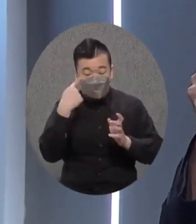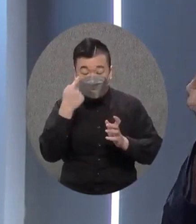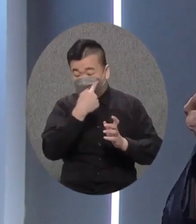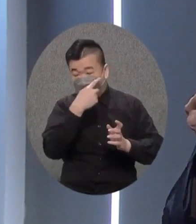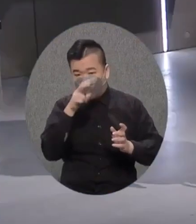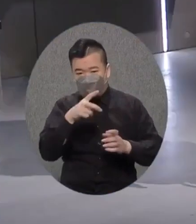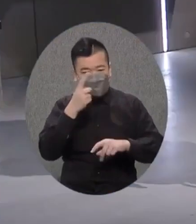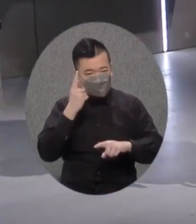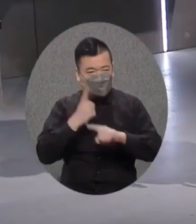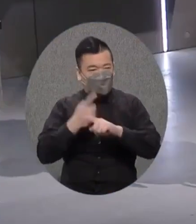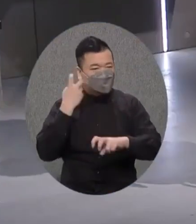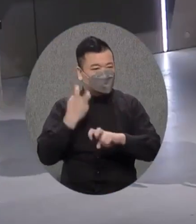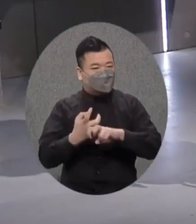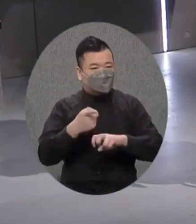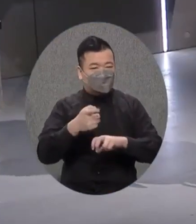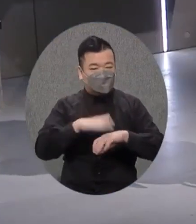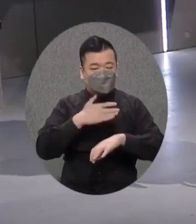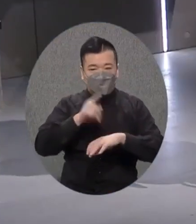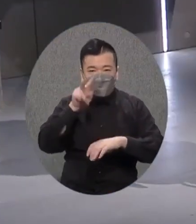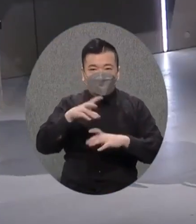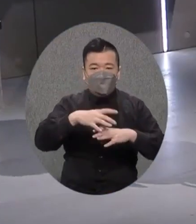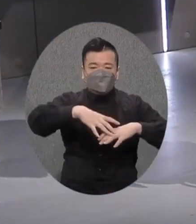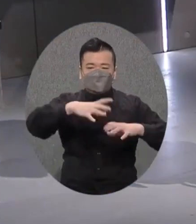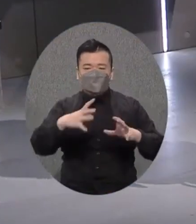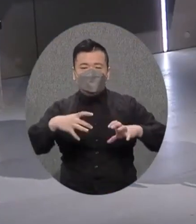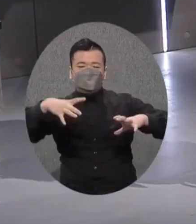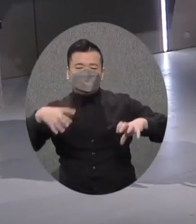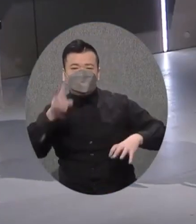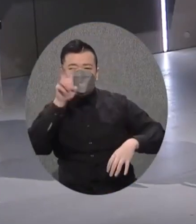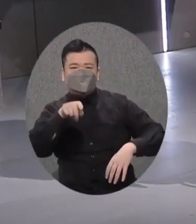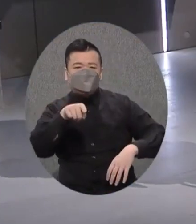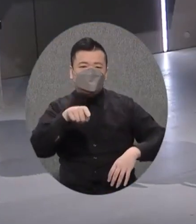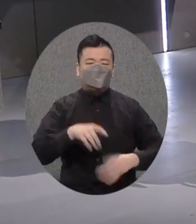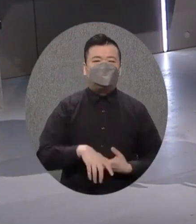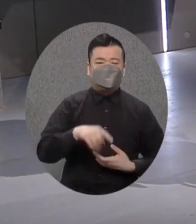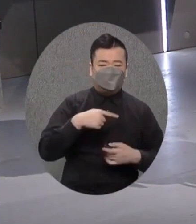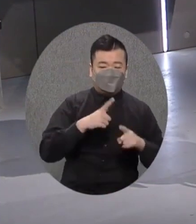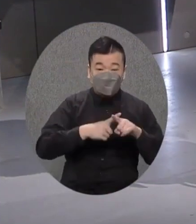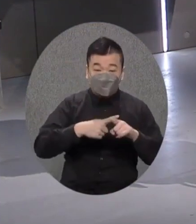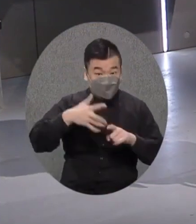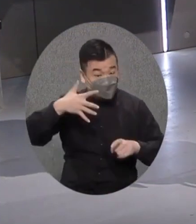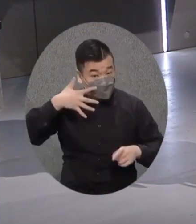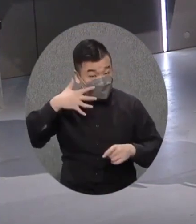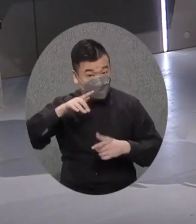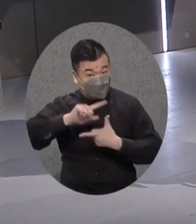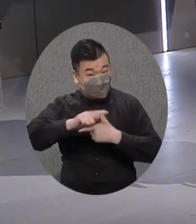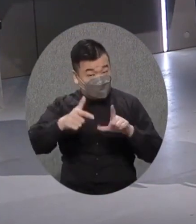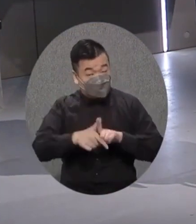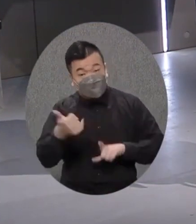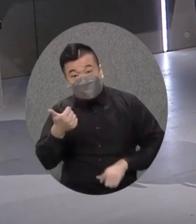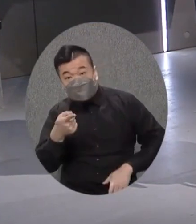通常很硬的，但這個是很柔的，這個是不是都是一些相對新一點的、就是、發展